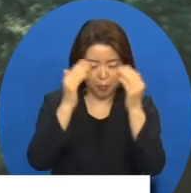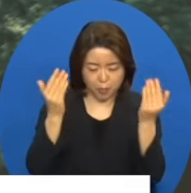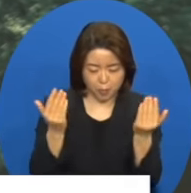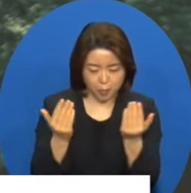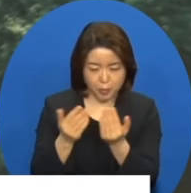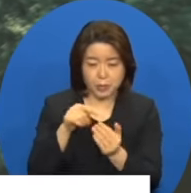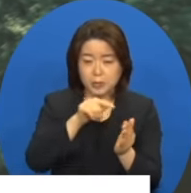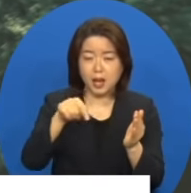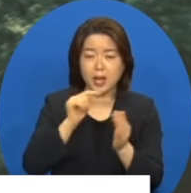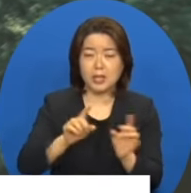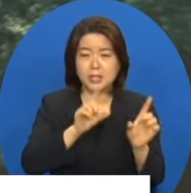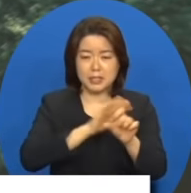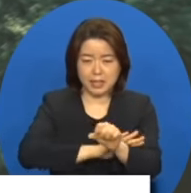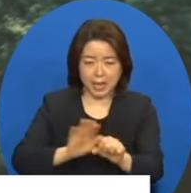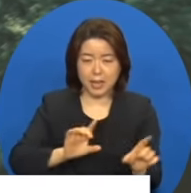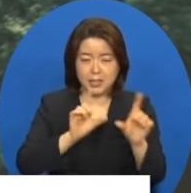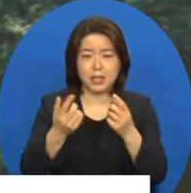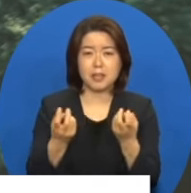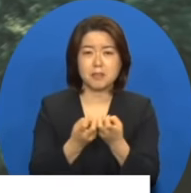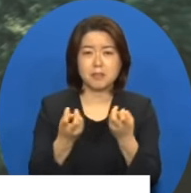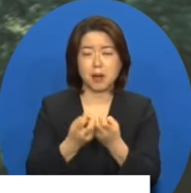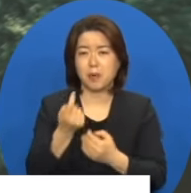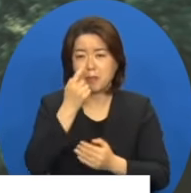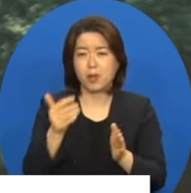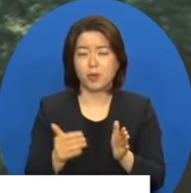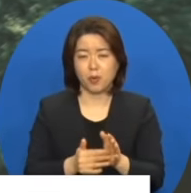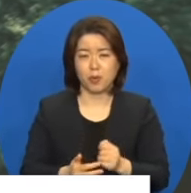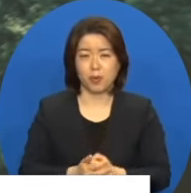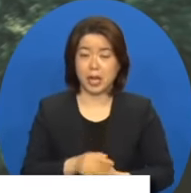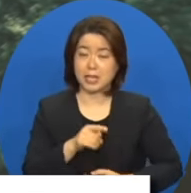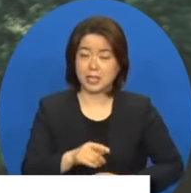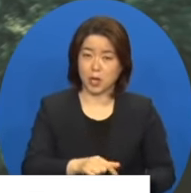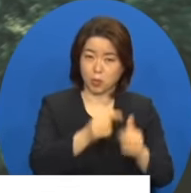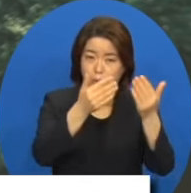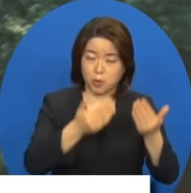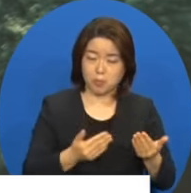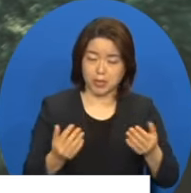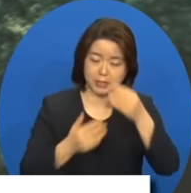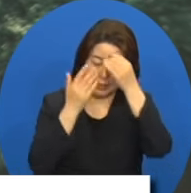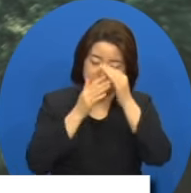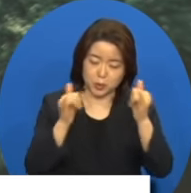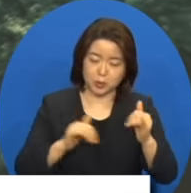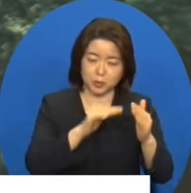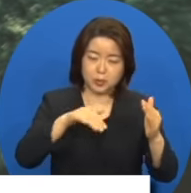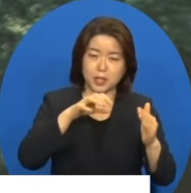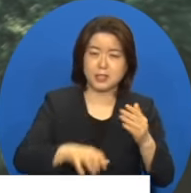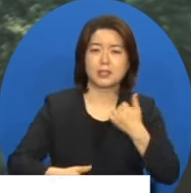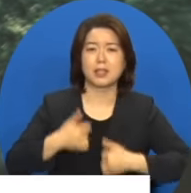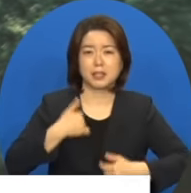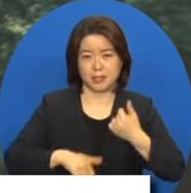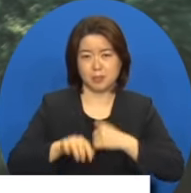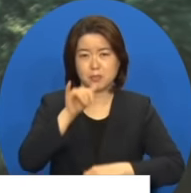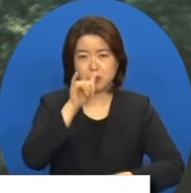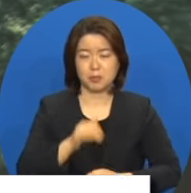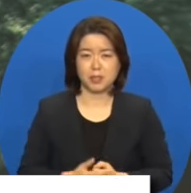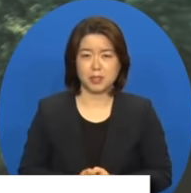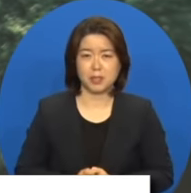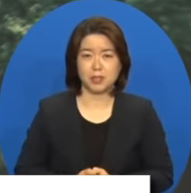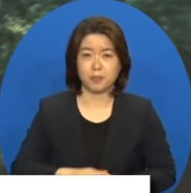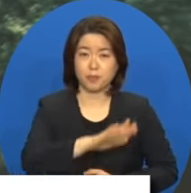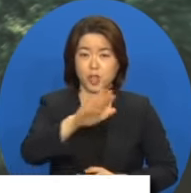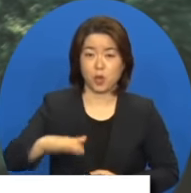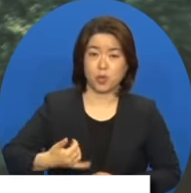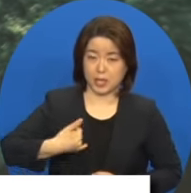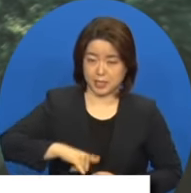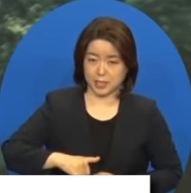배웠습니다. 여러분 이것이 구원받은 성도의 가정의 기쁨입니다. 우리가